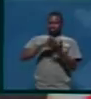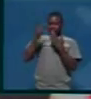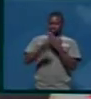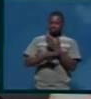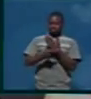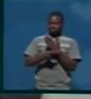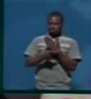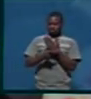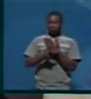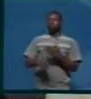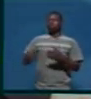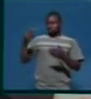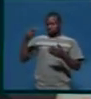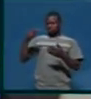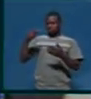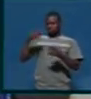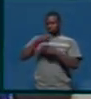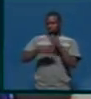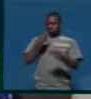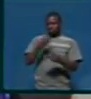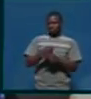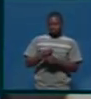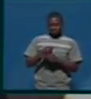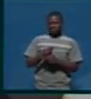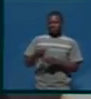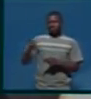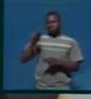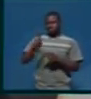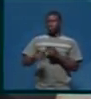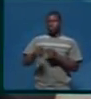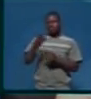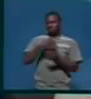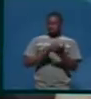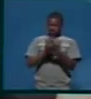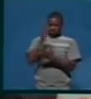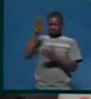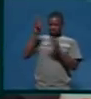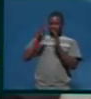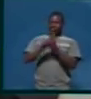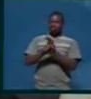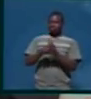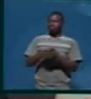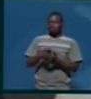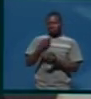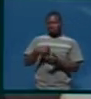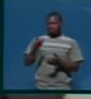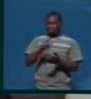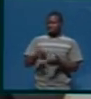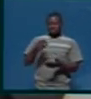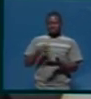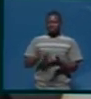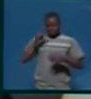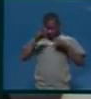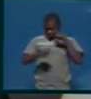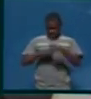des pôles de croissance pour la période de 2018 jusqu'à 2030 a été examinée et adoptée par le comité national de pilotage. Maintenant,